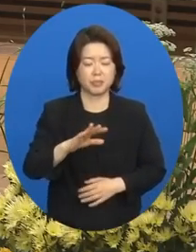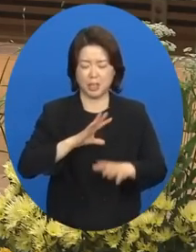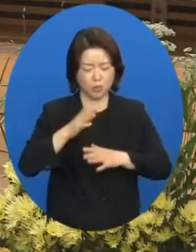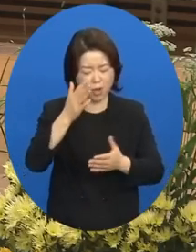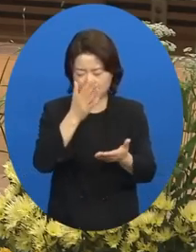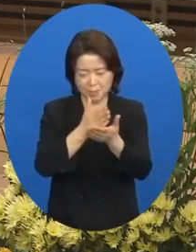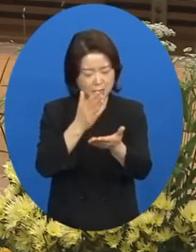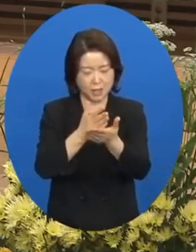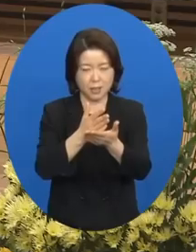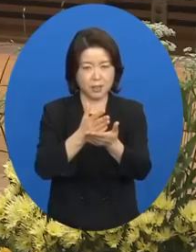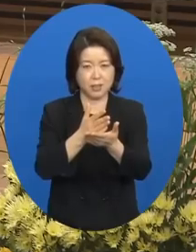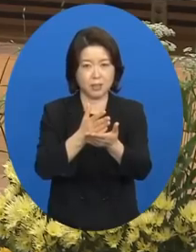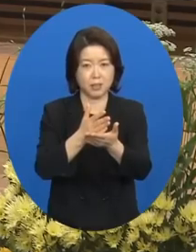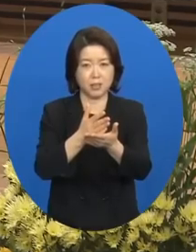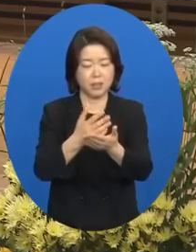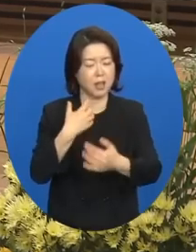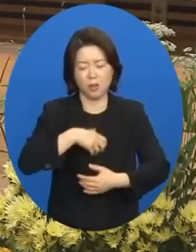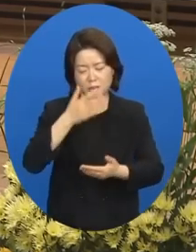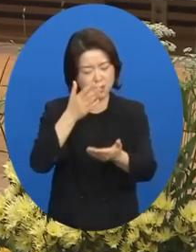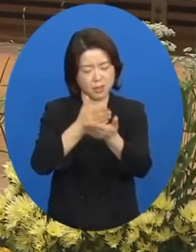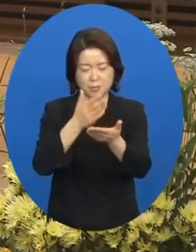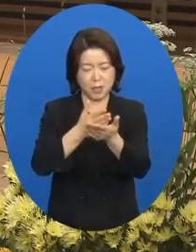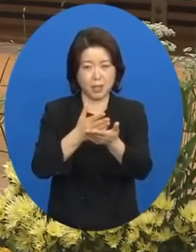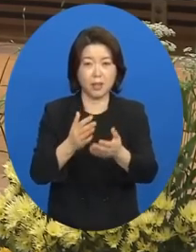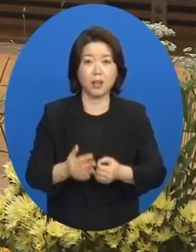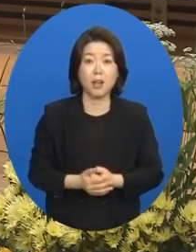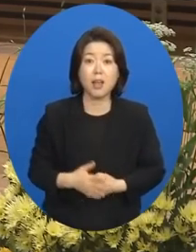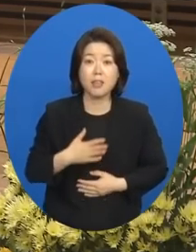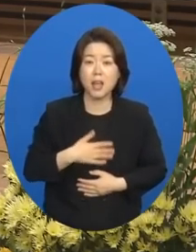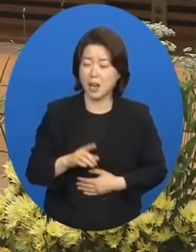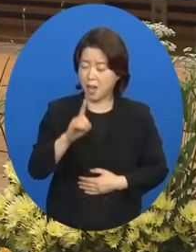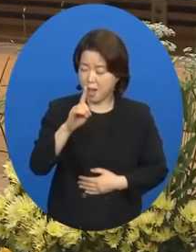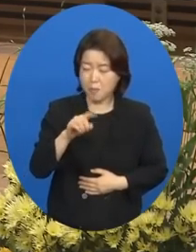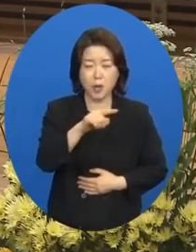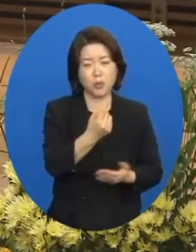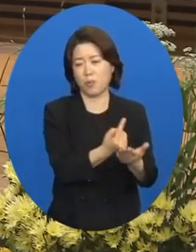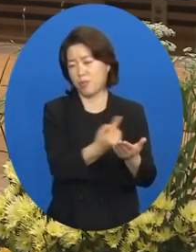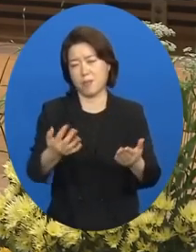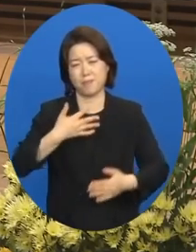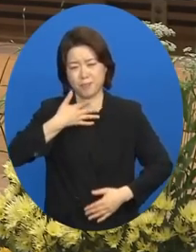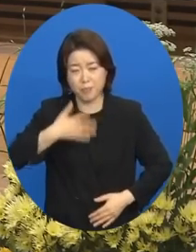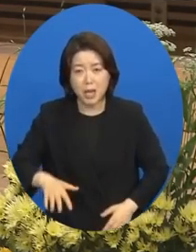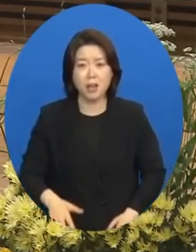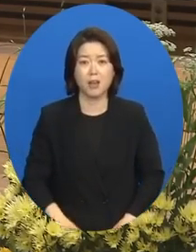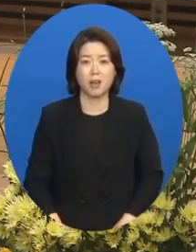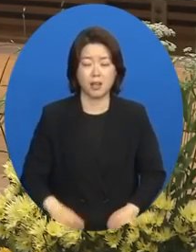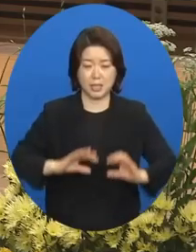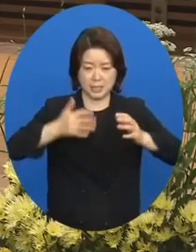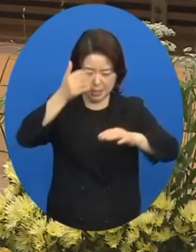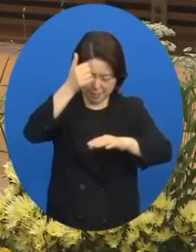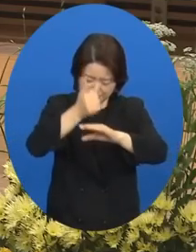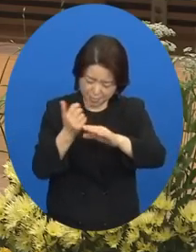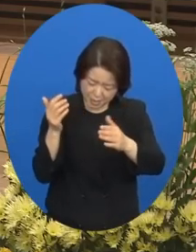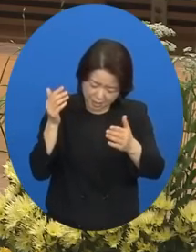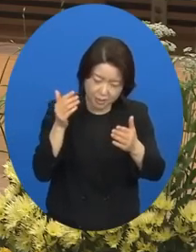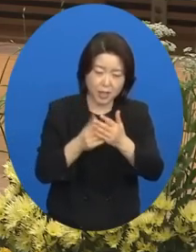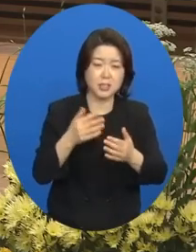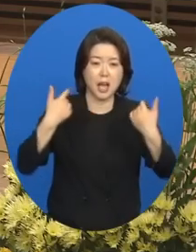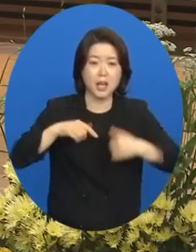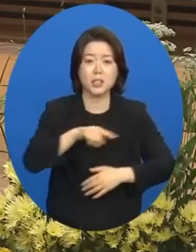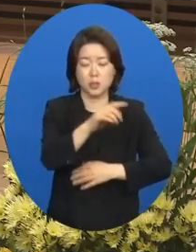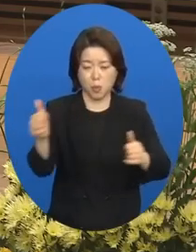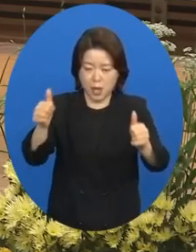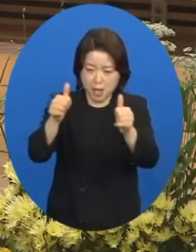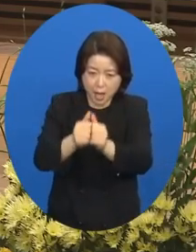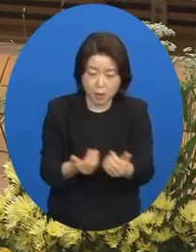두려워하지 마, 염려하지 마. 난 한 번도 너를 떠난 적 없어. 세상 끝날까지 항상 너와 함께